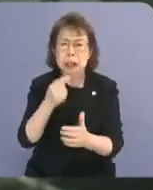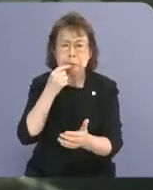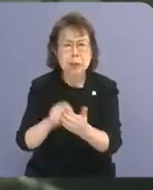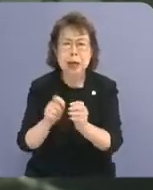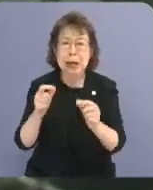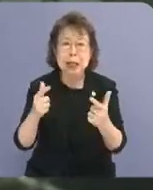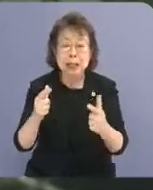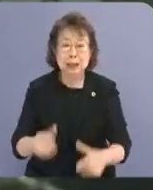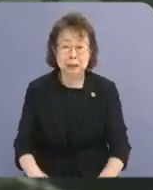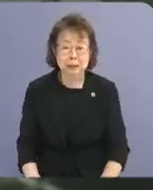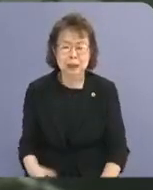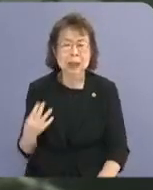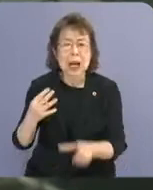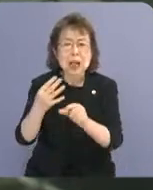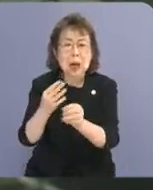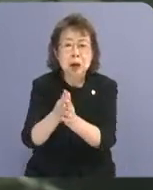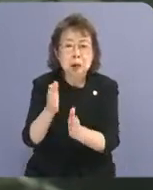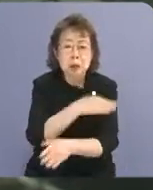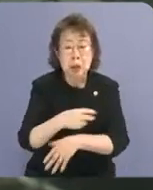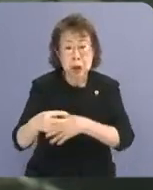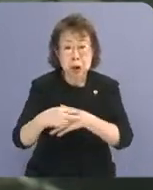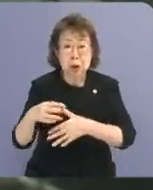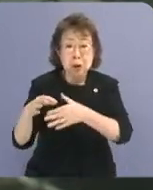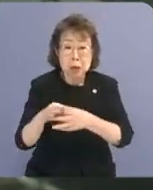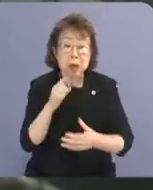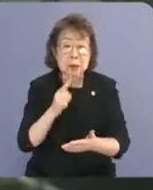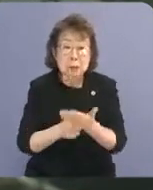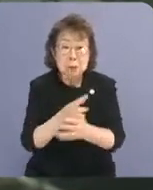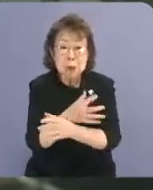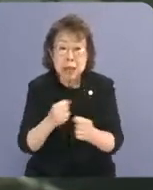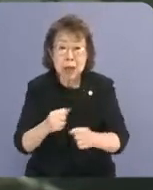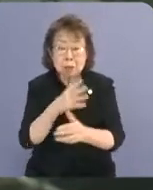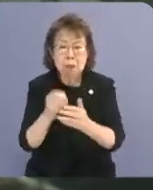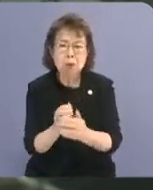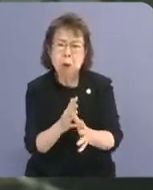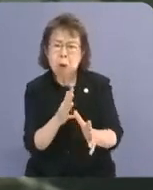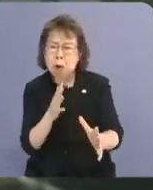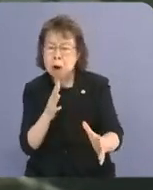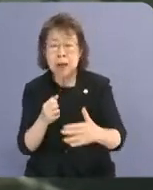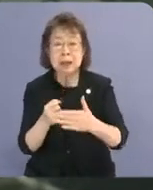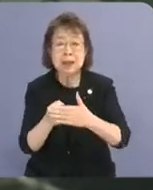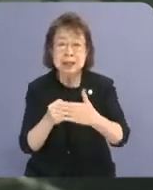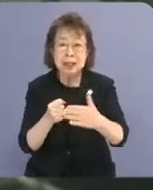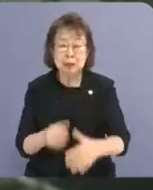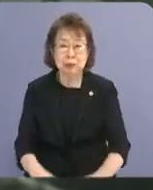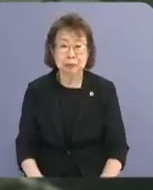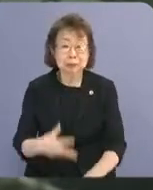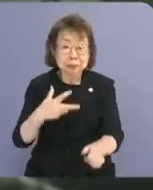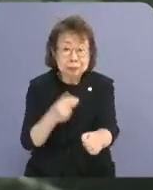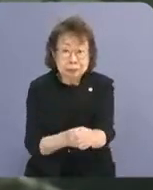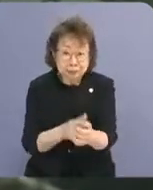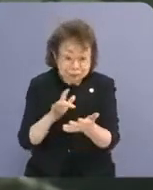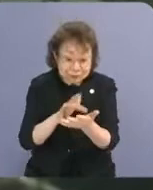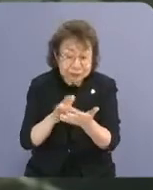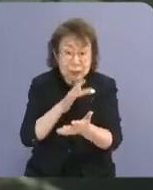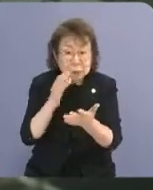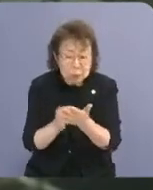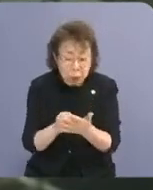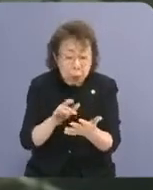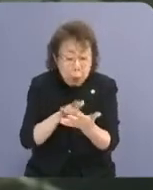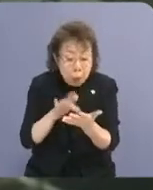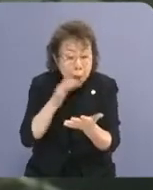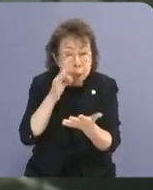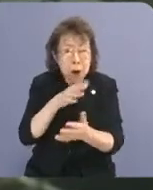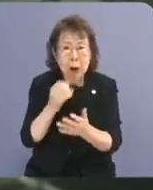않은데요 지난 4월부터 의류 기관에서 흡수된 접종 예약제 가 밀려 있기 때문인데 접종 예약 사이트에 새로고침을 아무리 해도